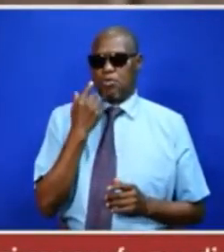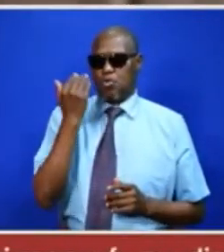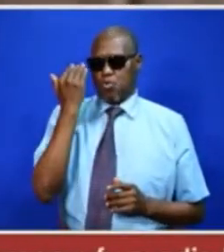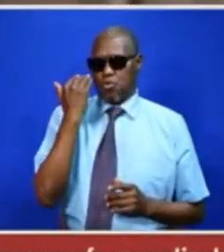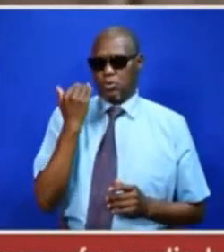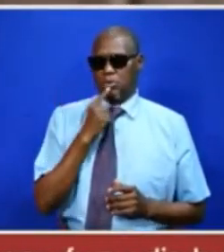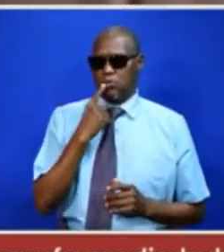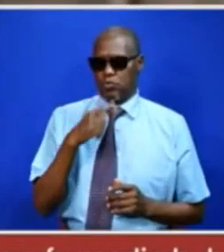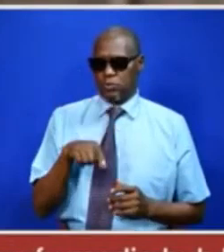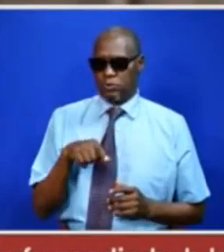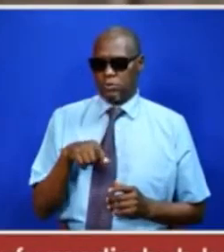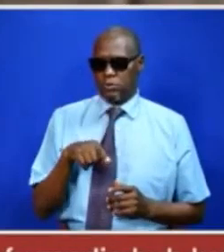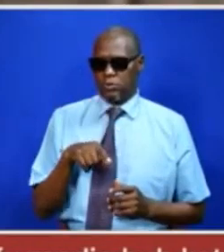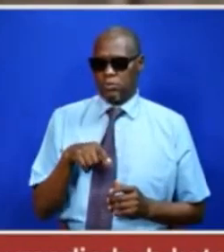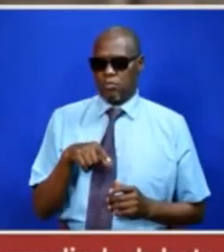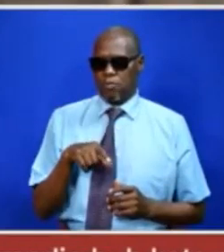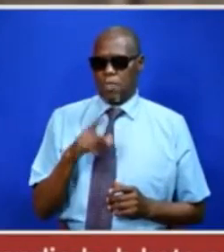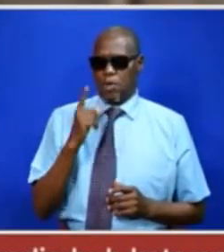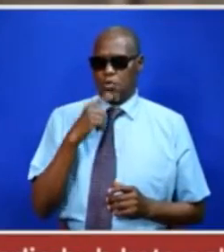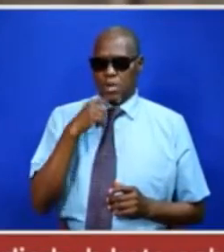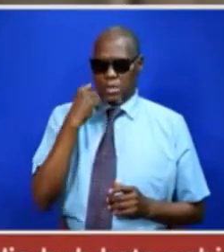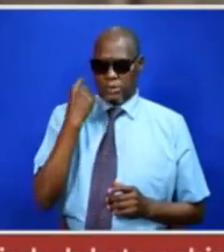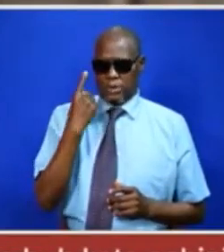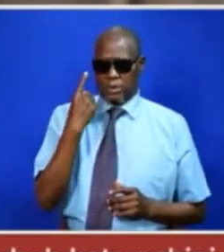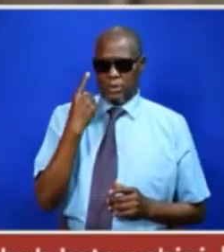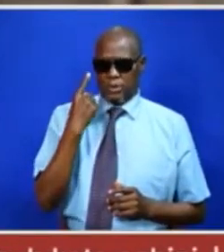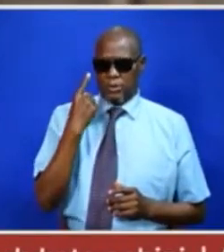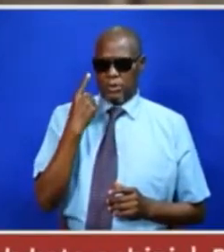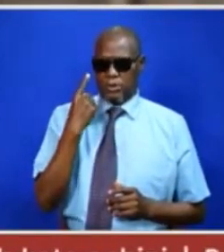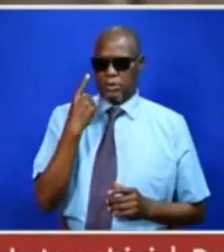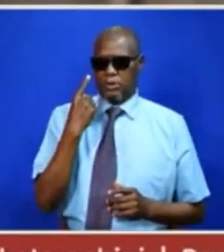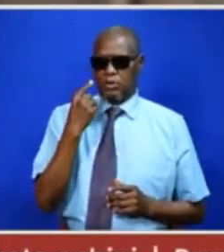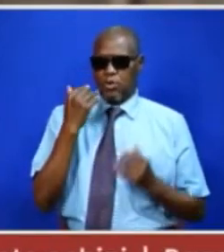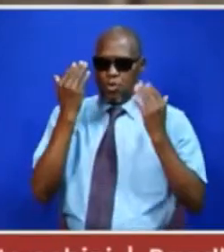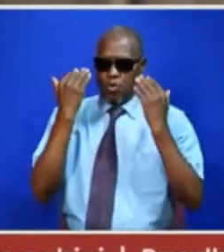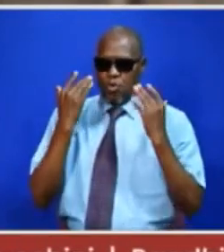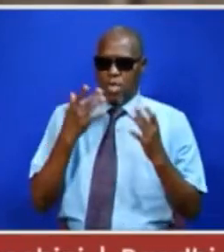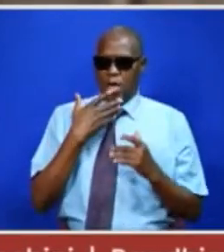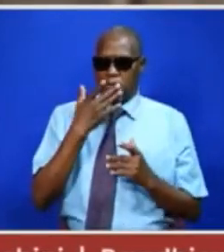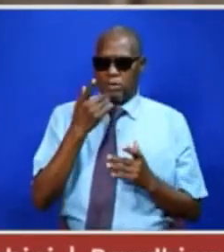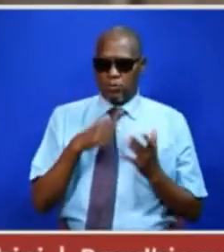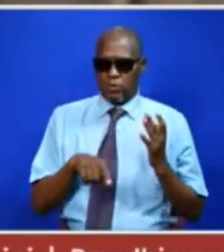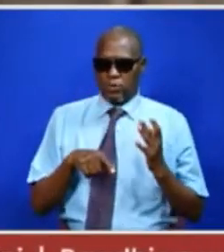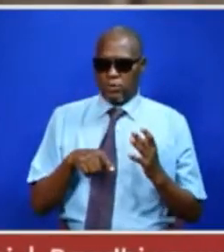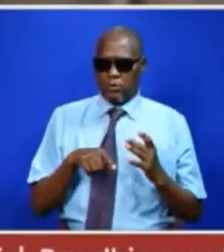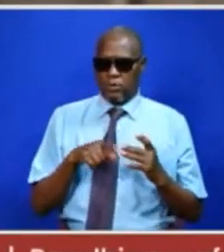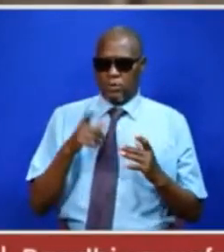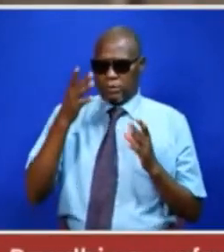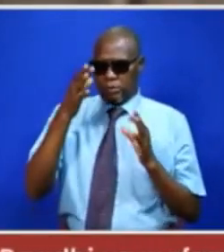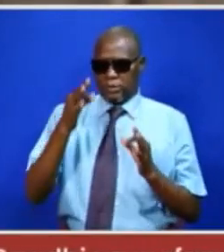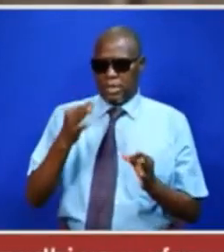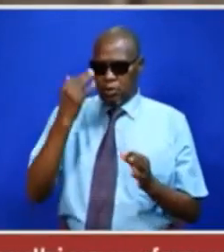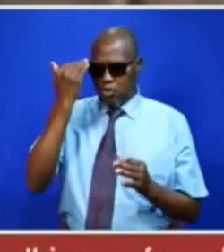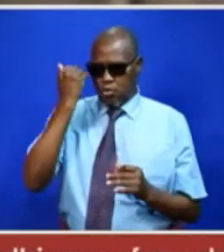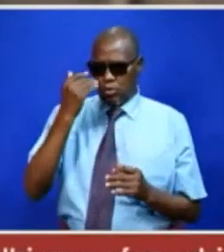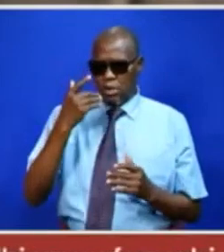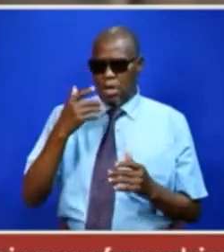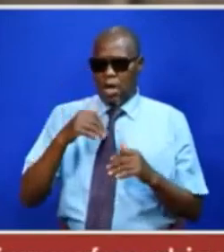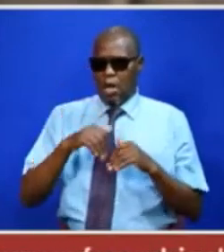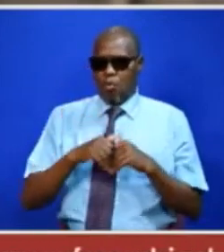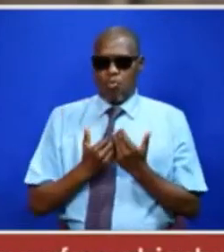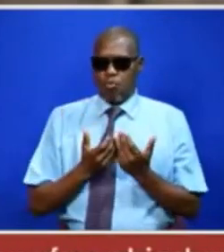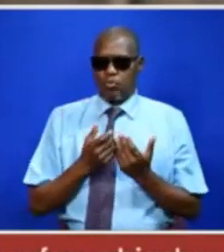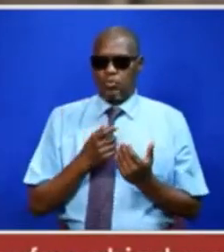na umeelewa majibu ya wakili na umeelewa uamuzi wa mahakama.